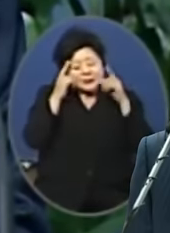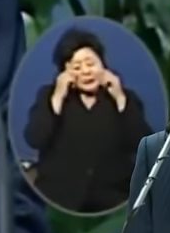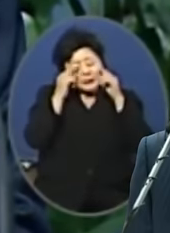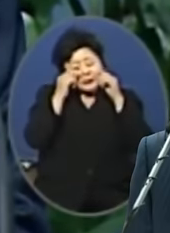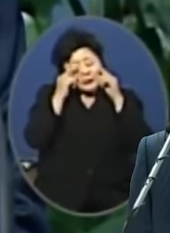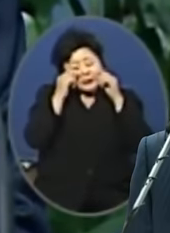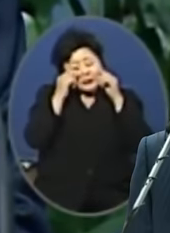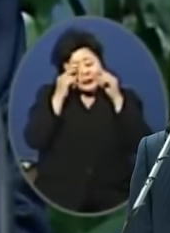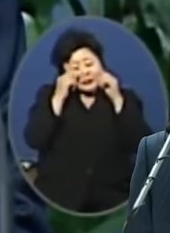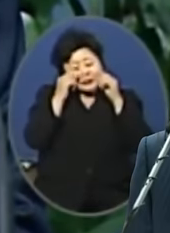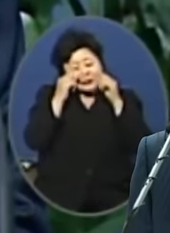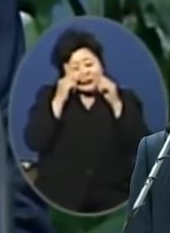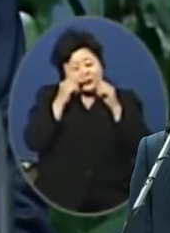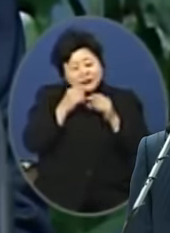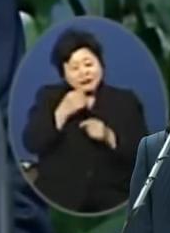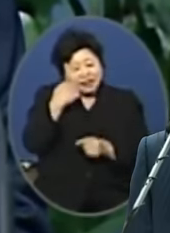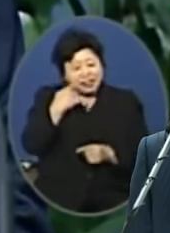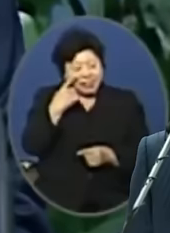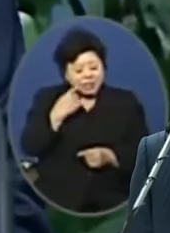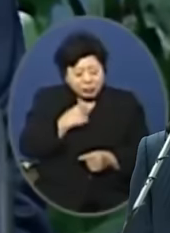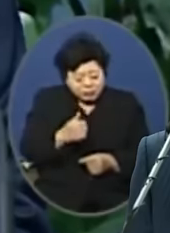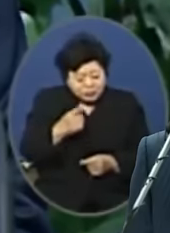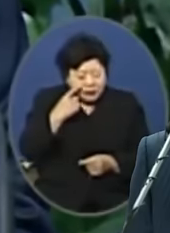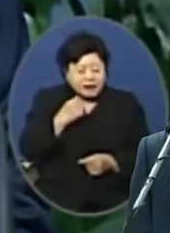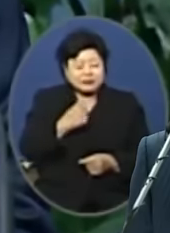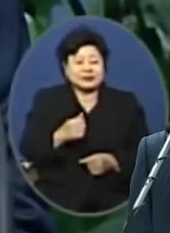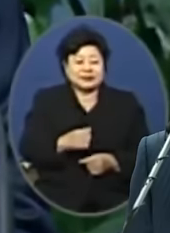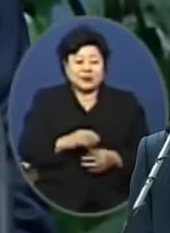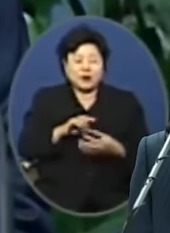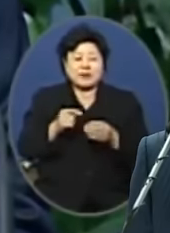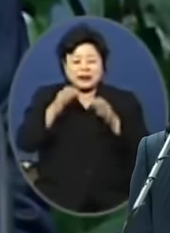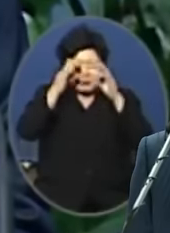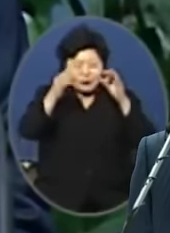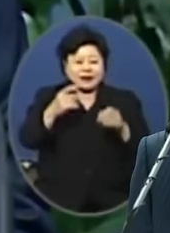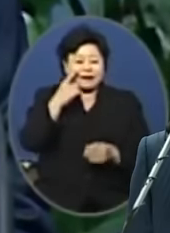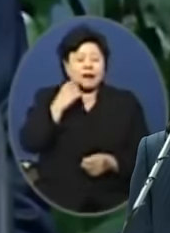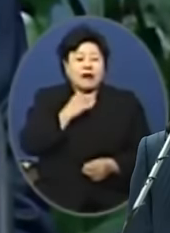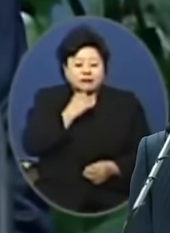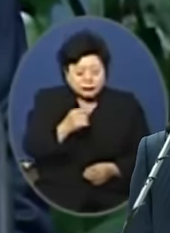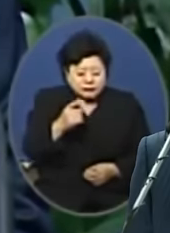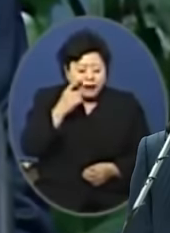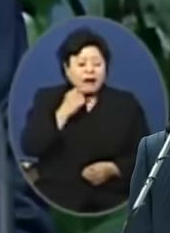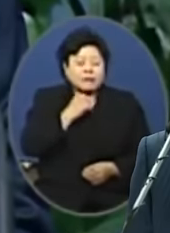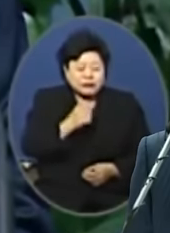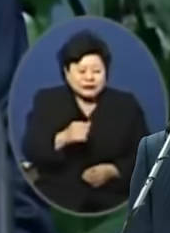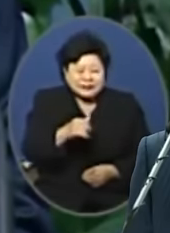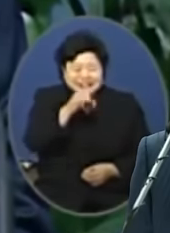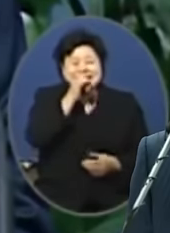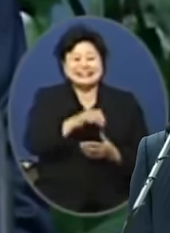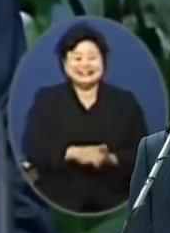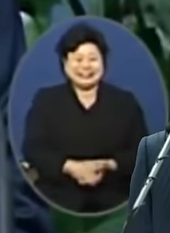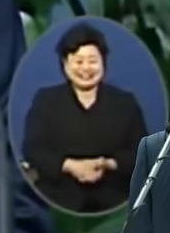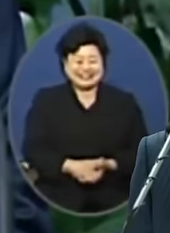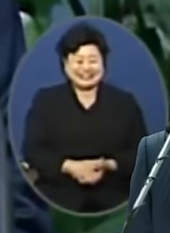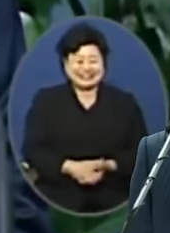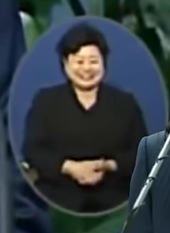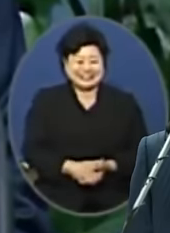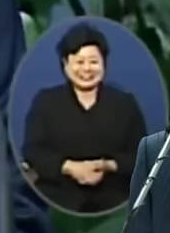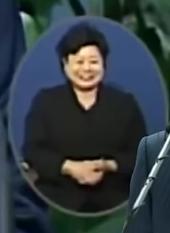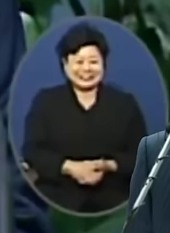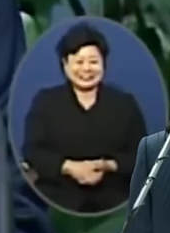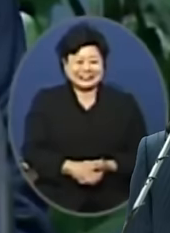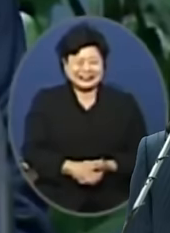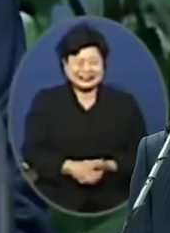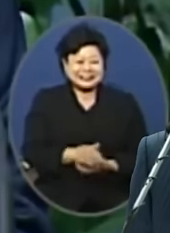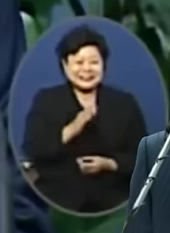보니까 주무신 사람이 많이 있어요. 편안하게 주무시고 오늘 들어가서 스케이트 타는 거 구경하십시오. 좀처럼 못